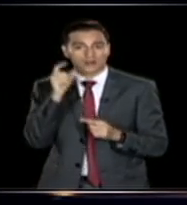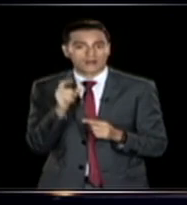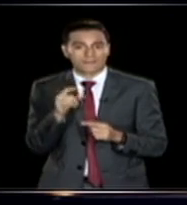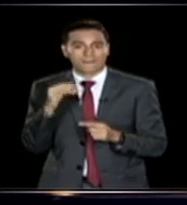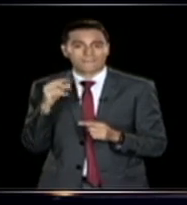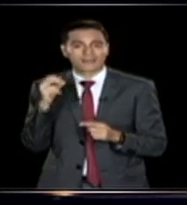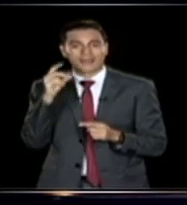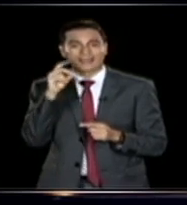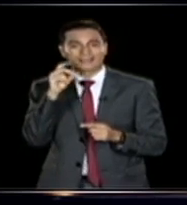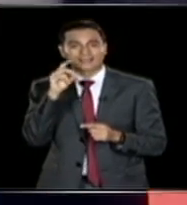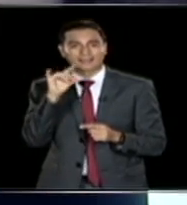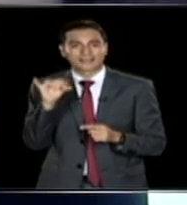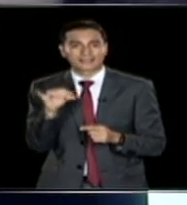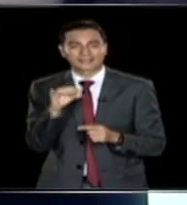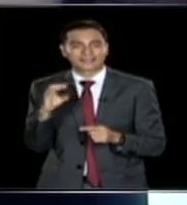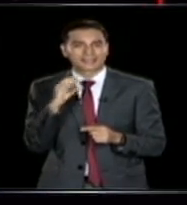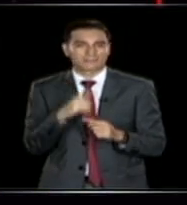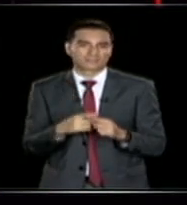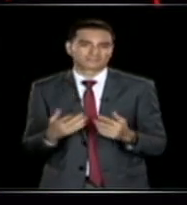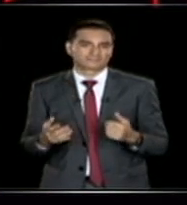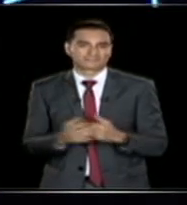محمد أدري إجابة خاطئة.